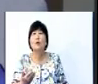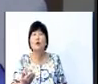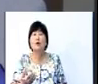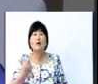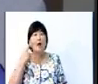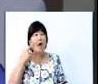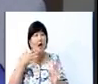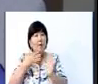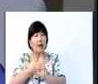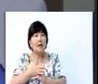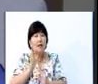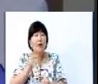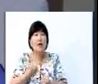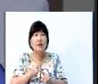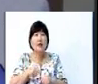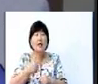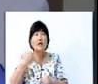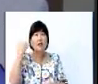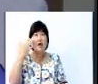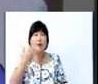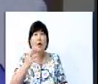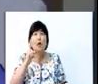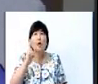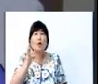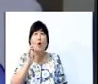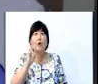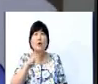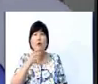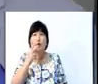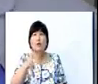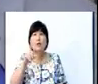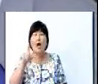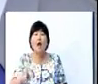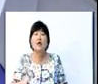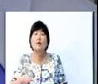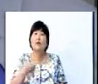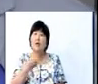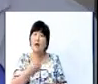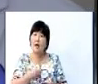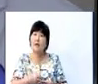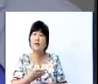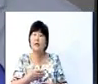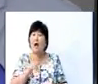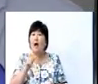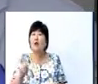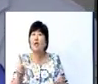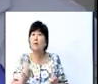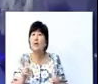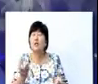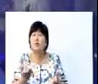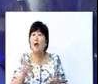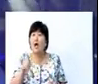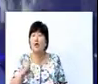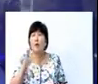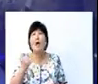болады. Енді бұндағы негізгі мақсат, Қорқытты көргенде адамдық қасиет. Адам несімен адам болады